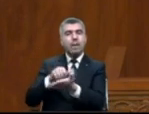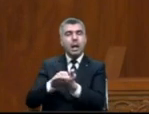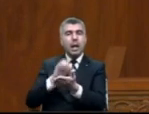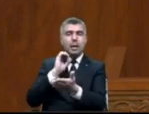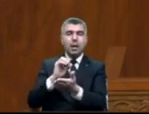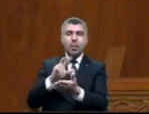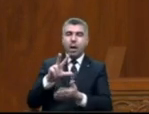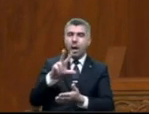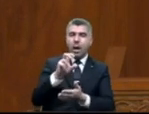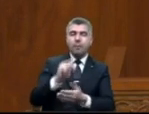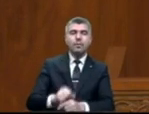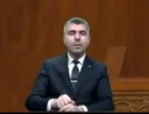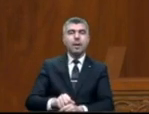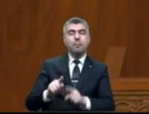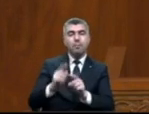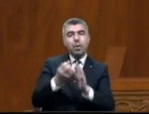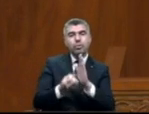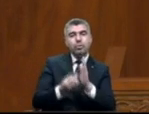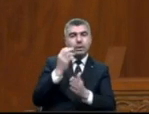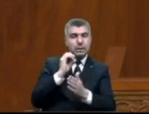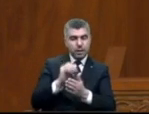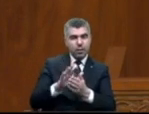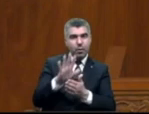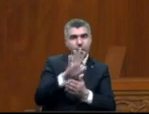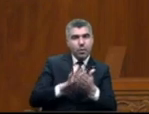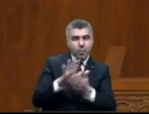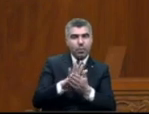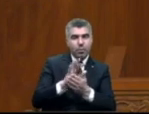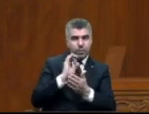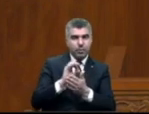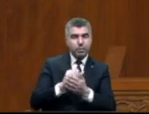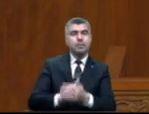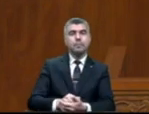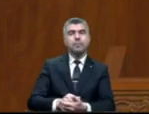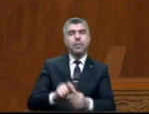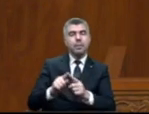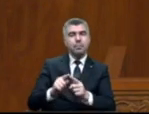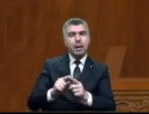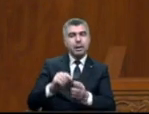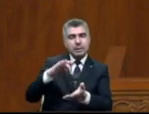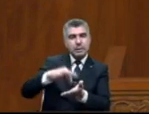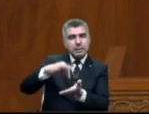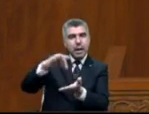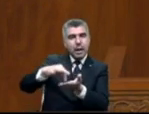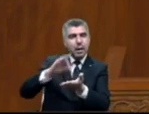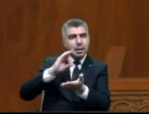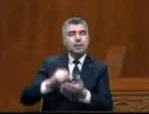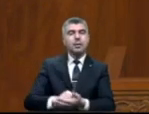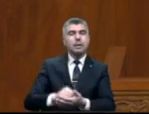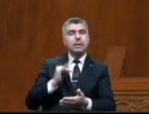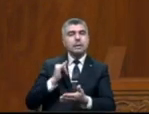متأقلمة وناجعة، اعتماد تكنولوجيات التكييف والتأقلم بحال الزرع المباشر،